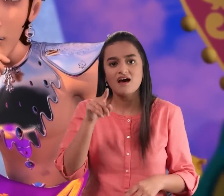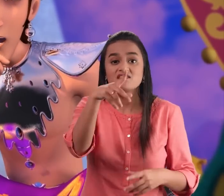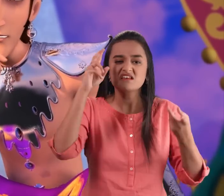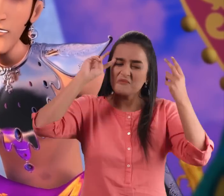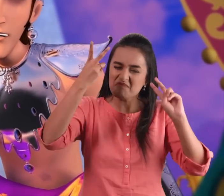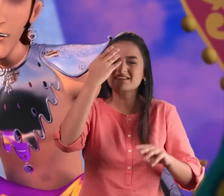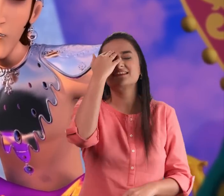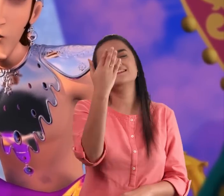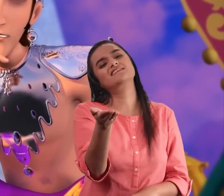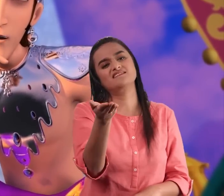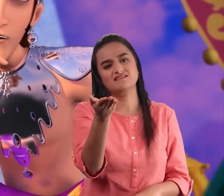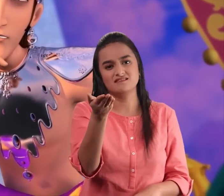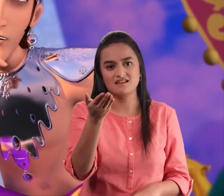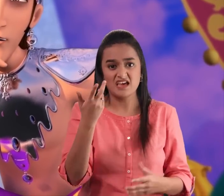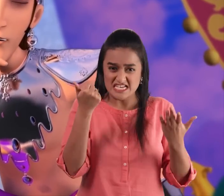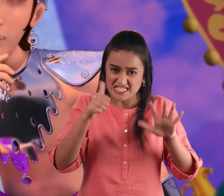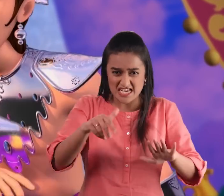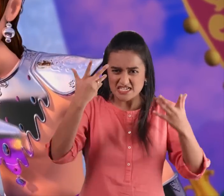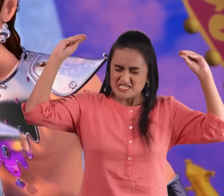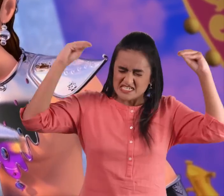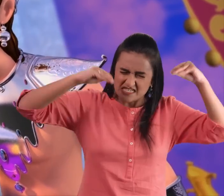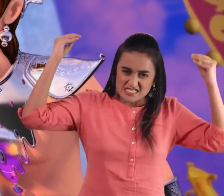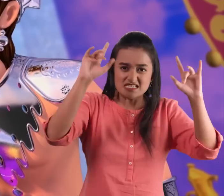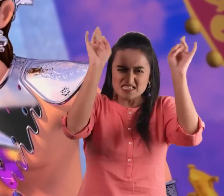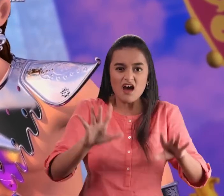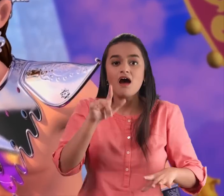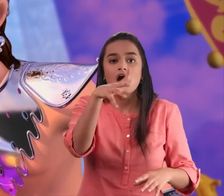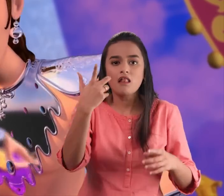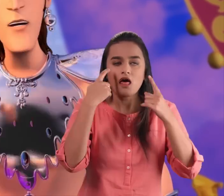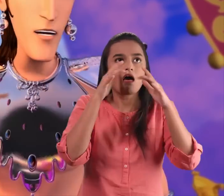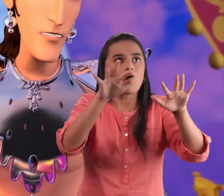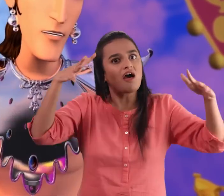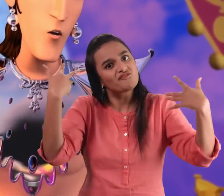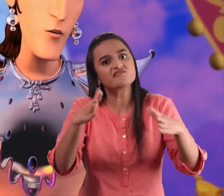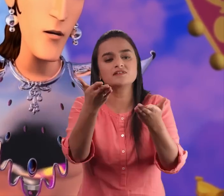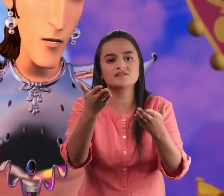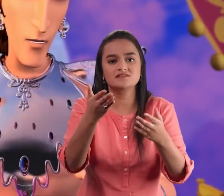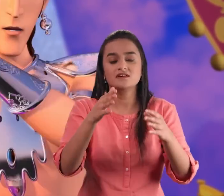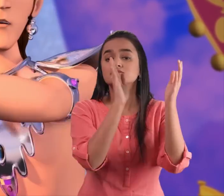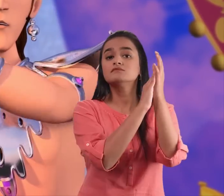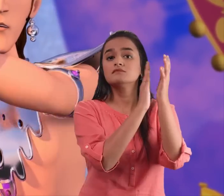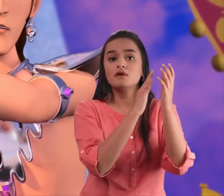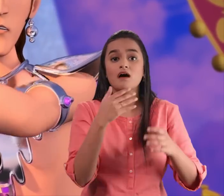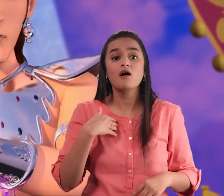लगता है तुम्हारी आंखों को धोखा हुआ है संवर्तक। 6 दिनों से कड़क रही बिजली ने तुम्हें अंधा कर दिया है।